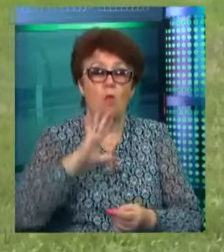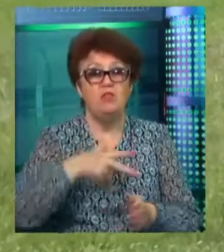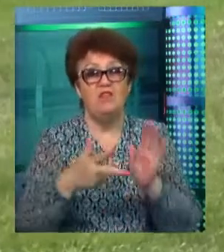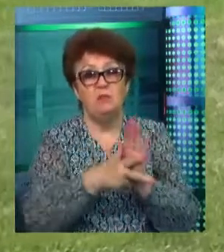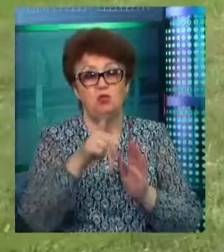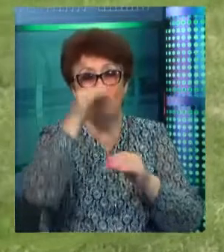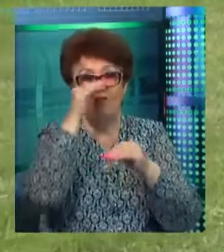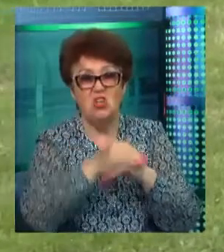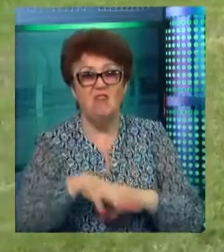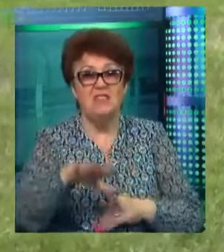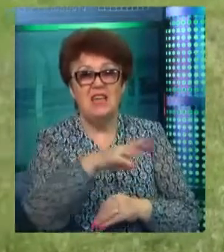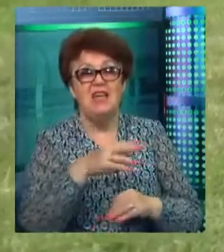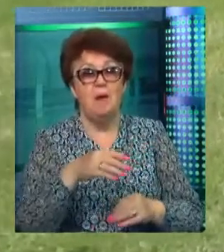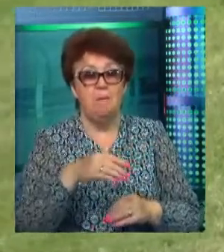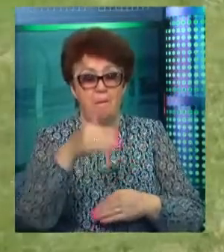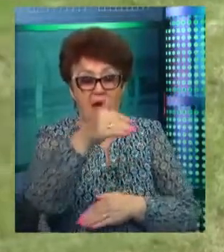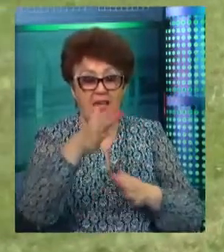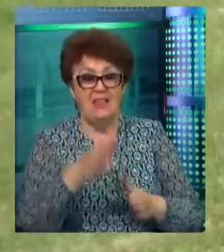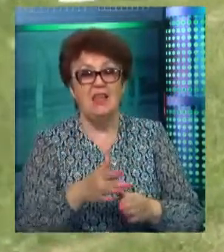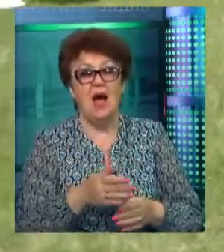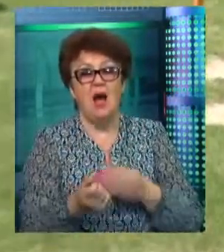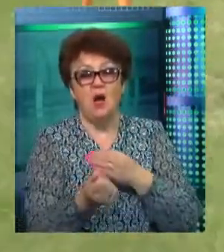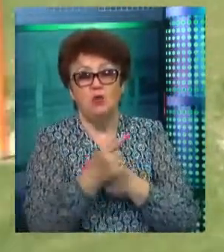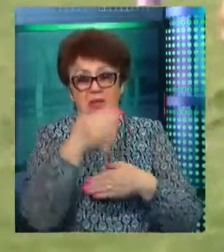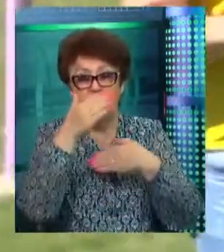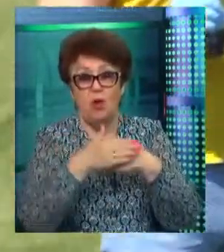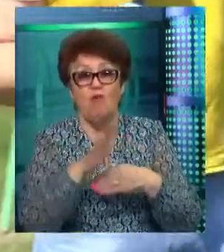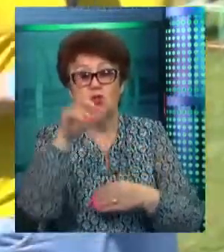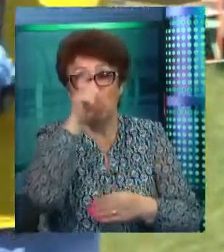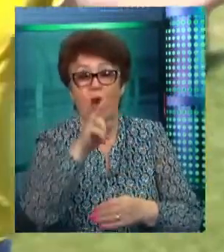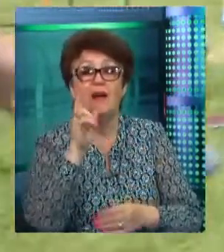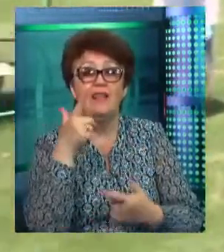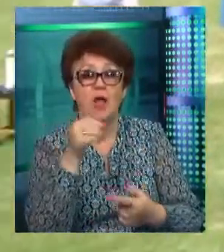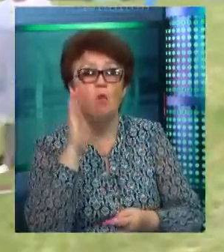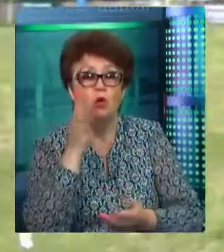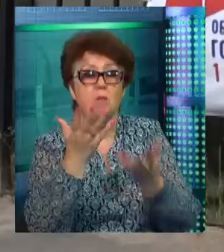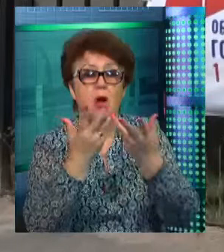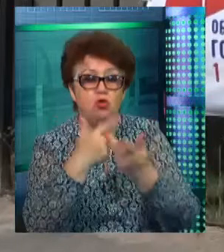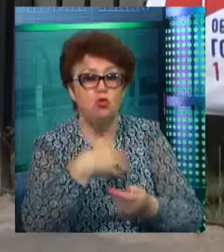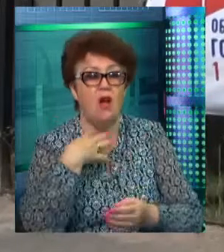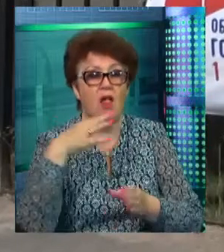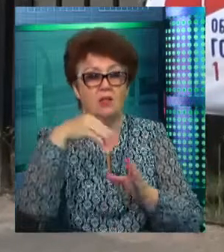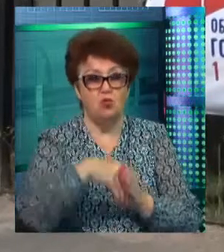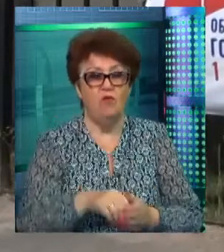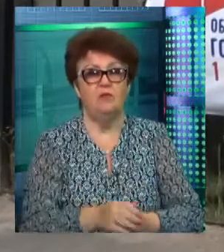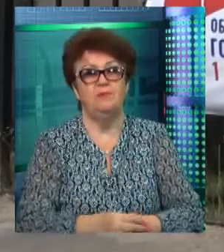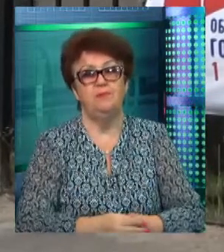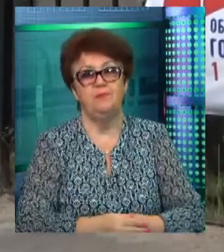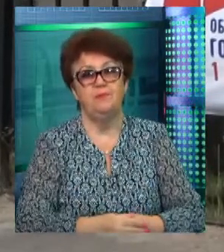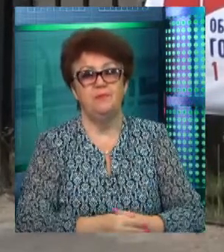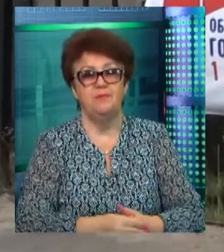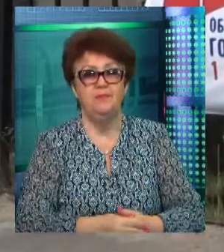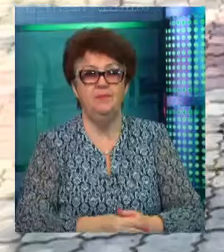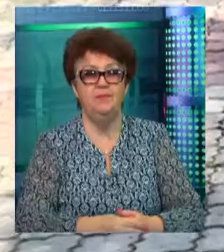вечера все сие пакеты окажутся неподалеку в школе где начнется подсчет голосов андрей motion denis пашков